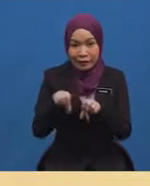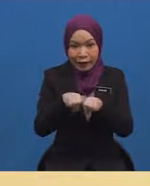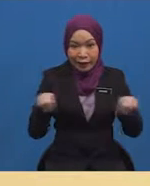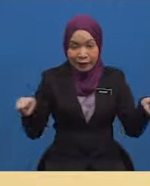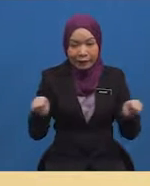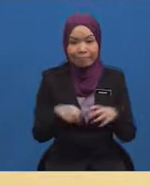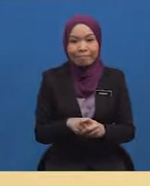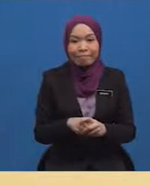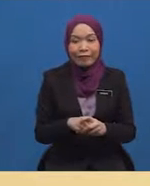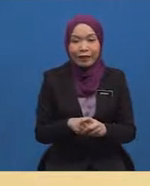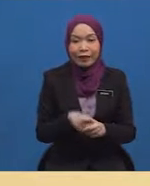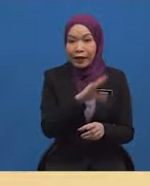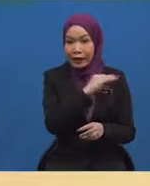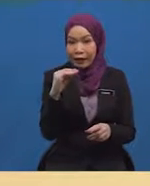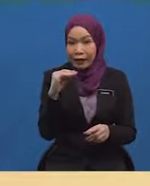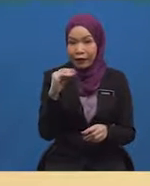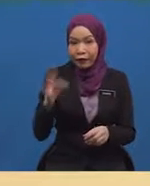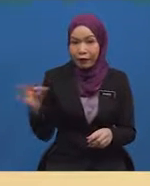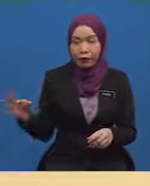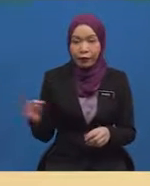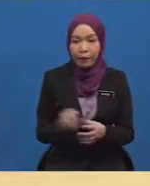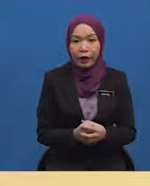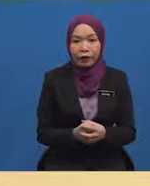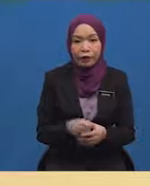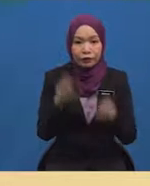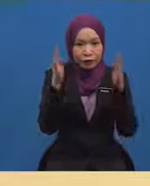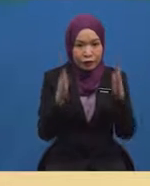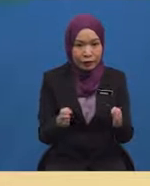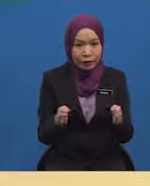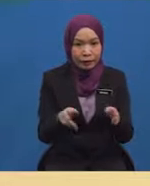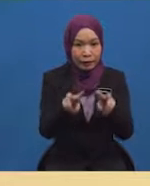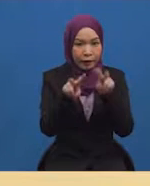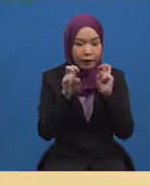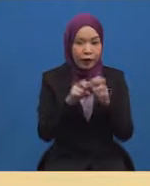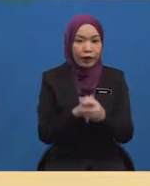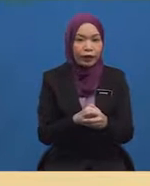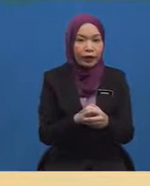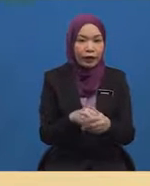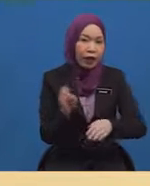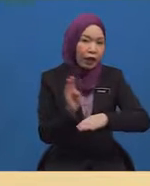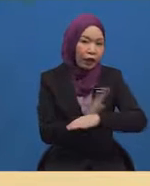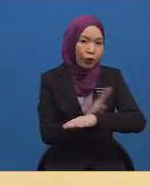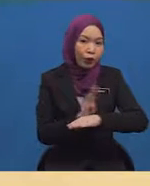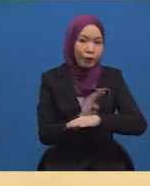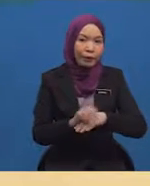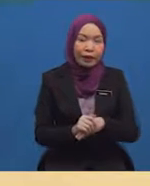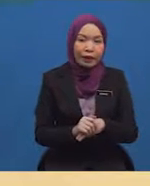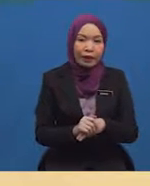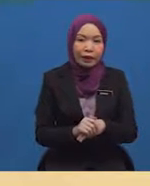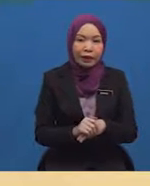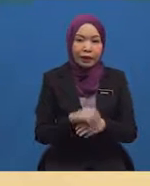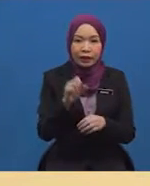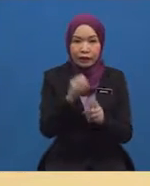Manakala faktor manusia pula merangkumi ekonomi, sosial dan governance.